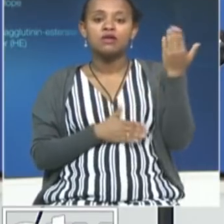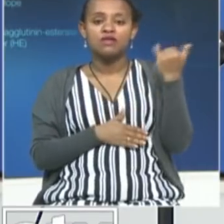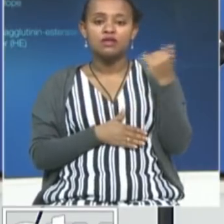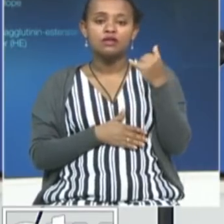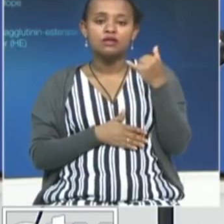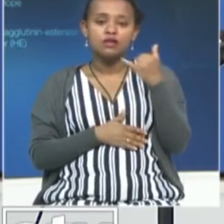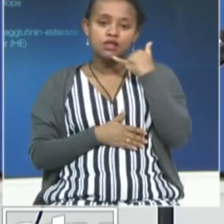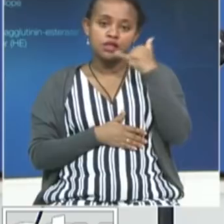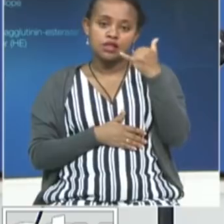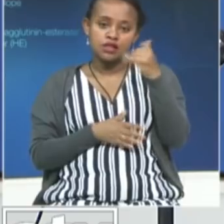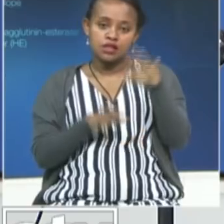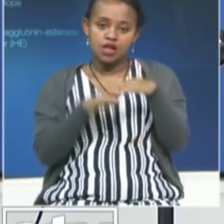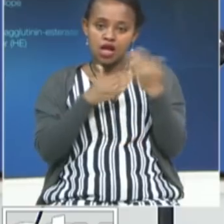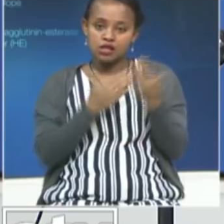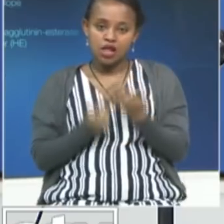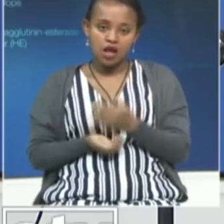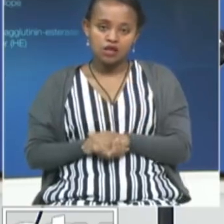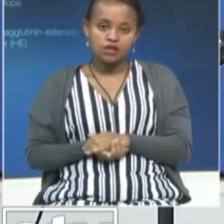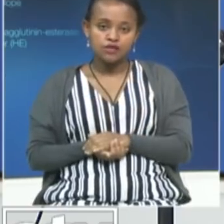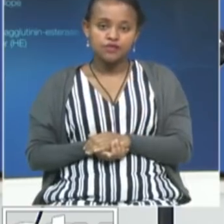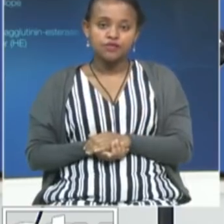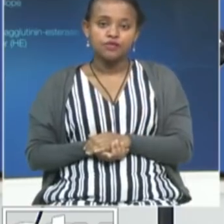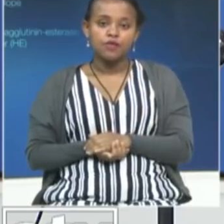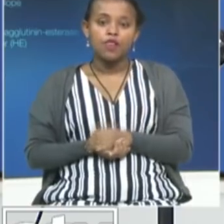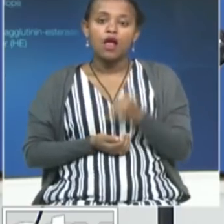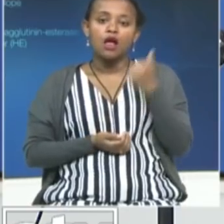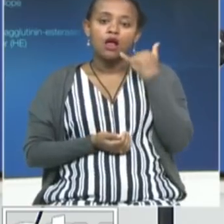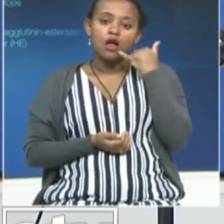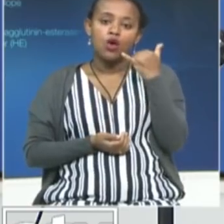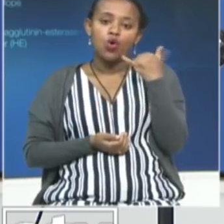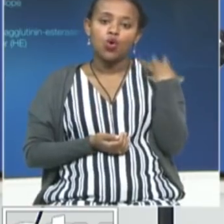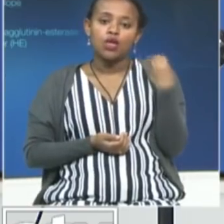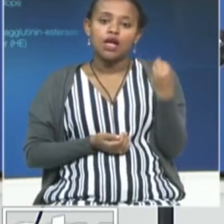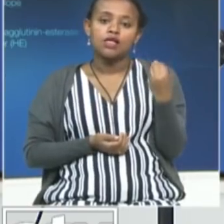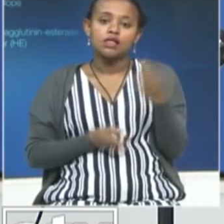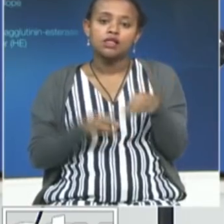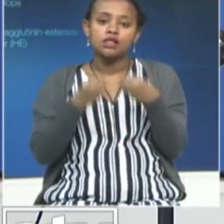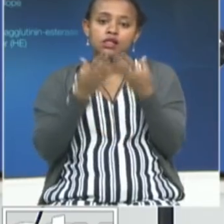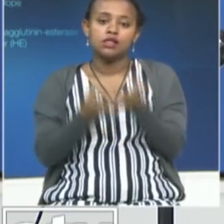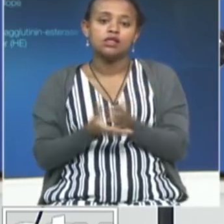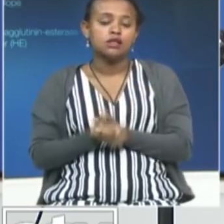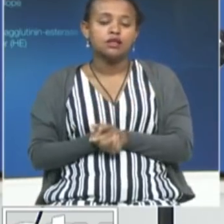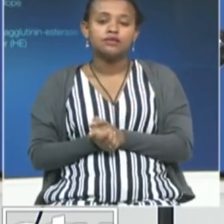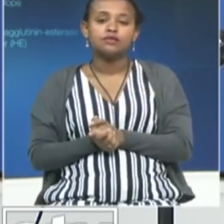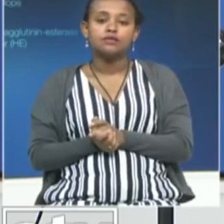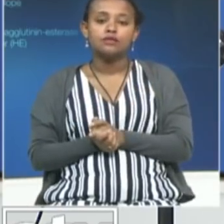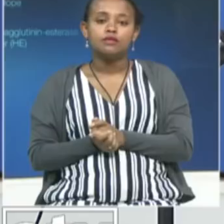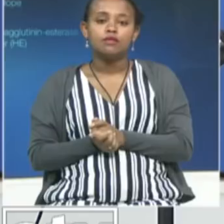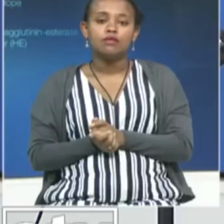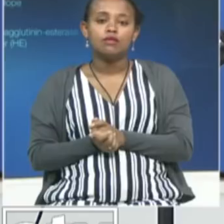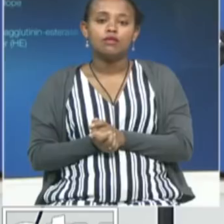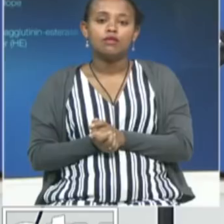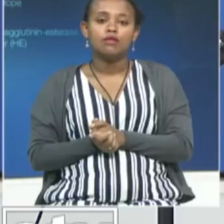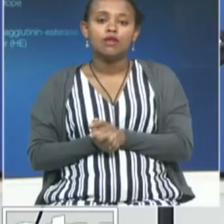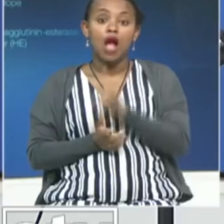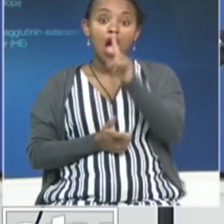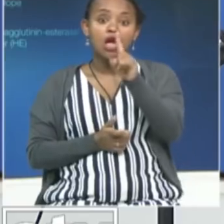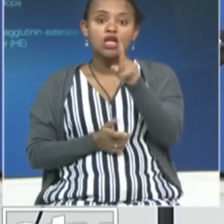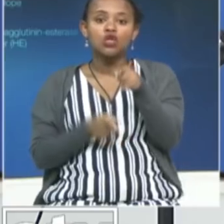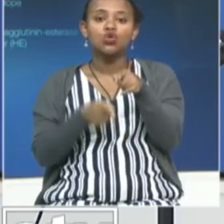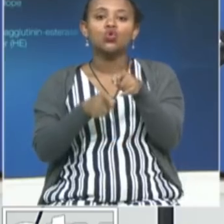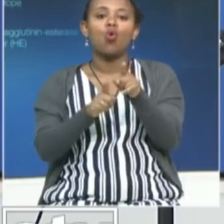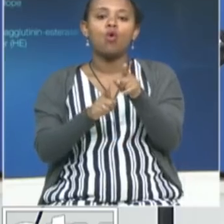ጥያቄ ብናስተናግድ ጥሩ ነው። ሄሎ ሄሎ ሄሎ ጤና ይስጥልን አንድ እንትን ነበር ጥቆማ